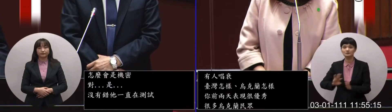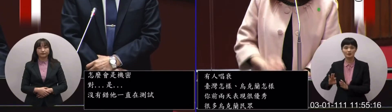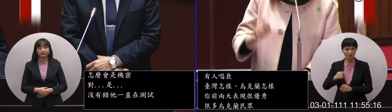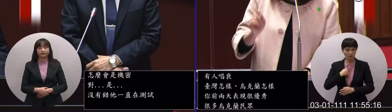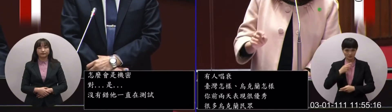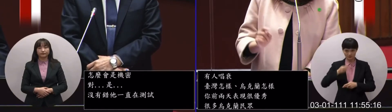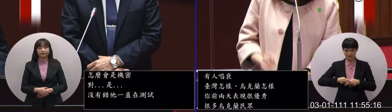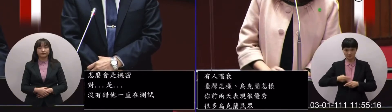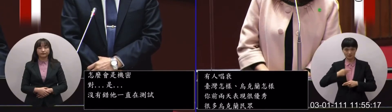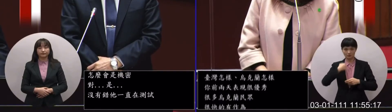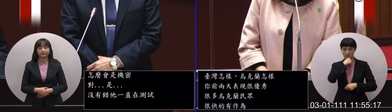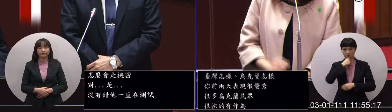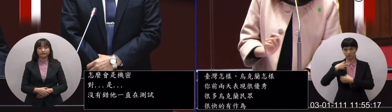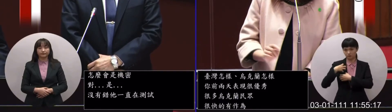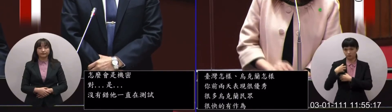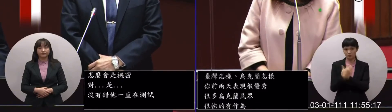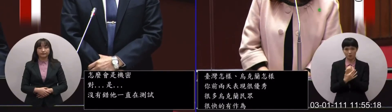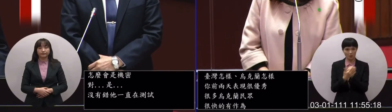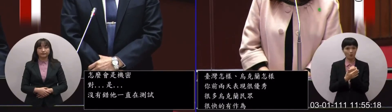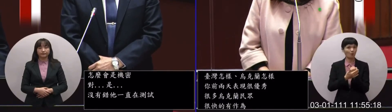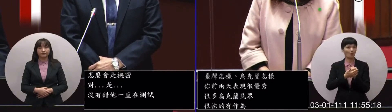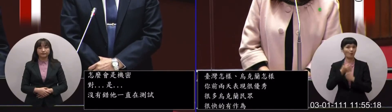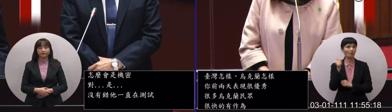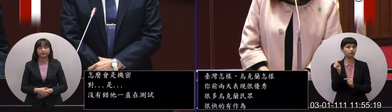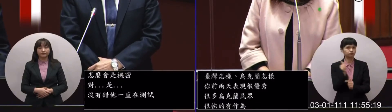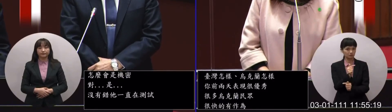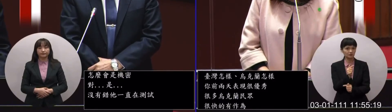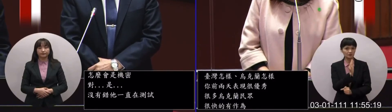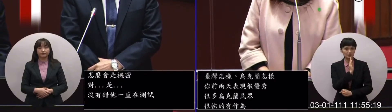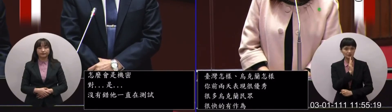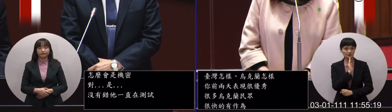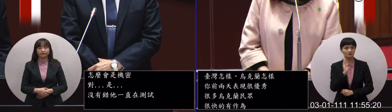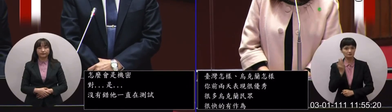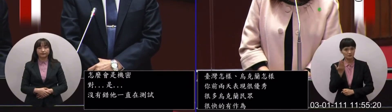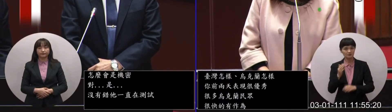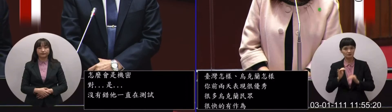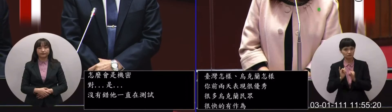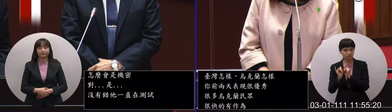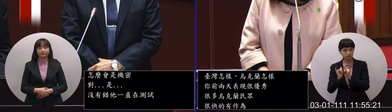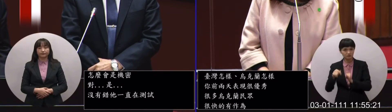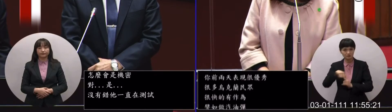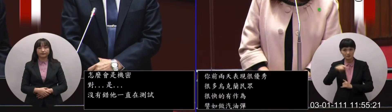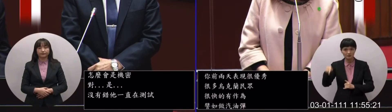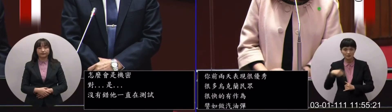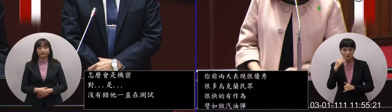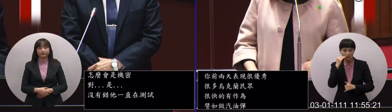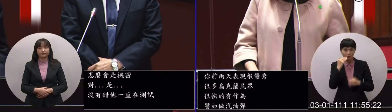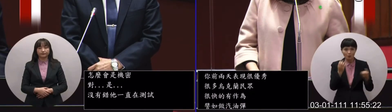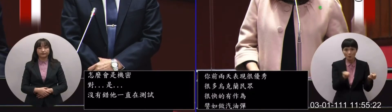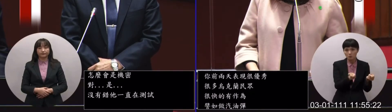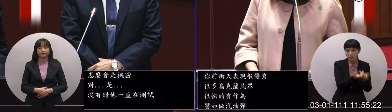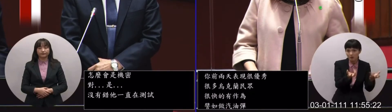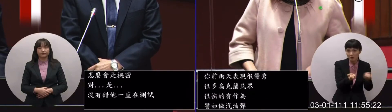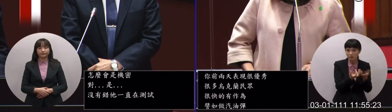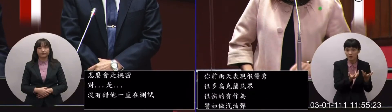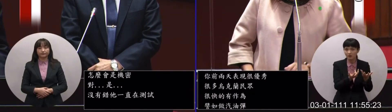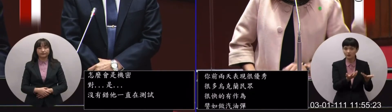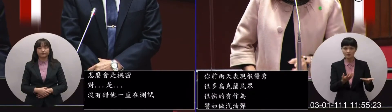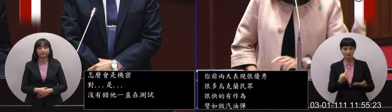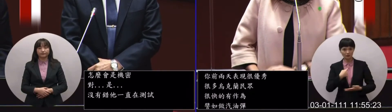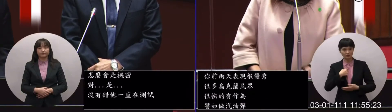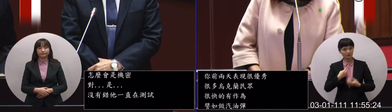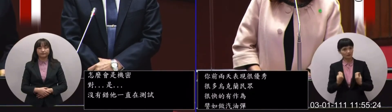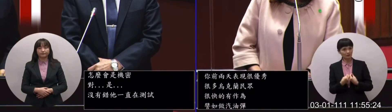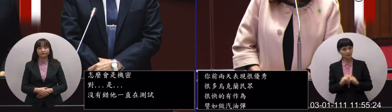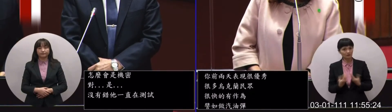湾保护得很好，但是人民在这个部分因应紧急的情势，人民应该做什么样子的准备？我们有像